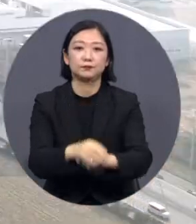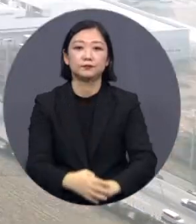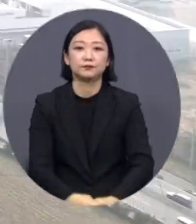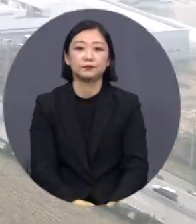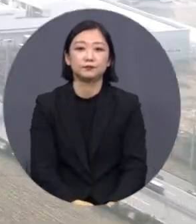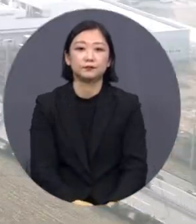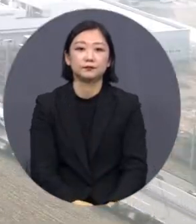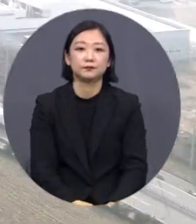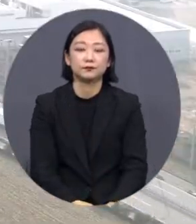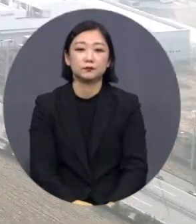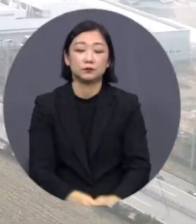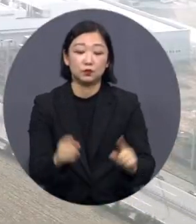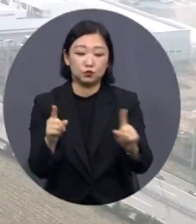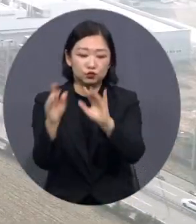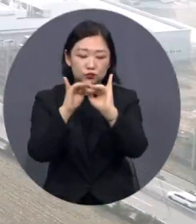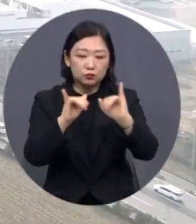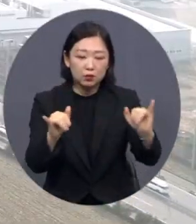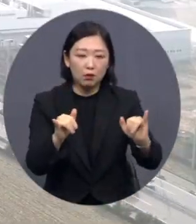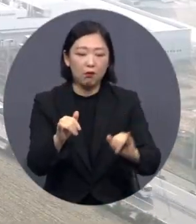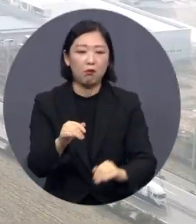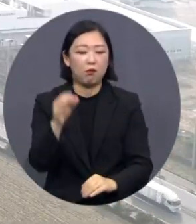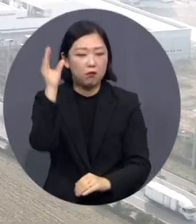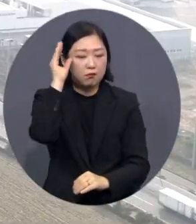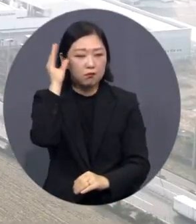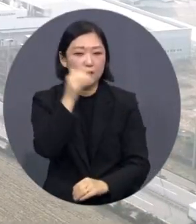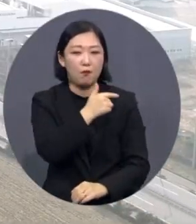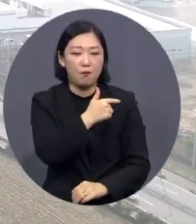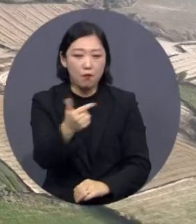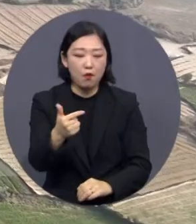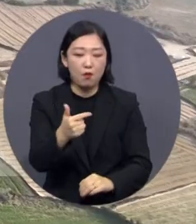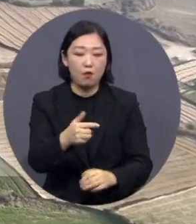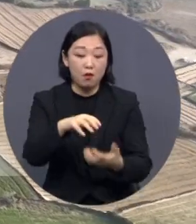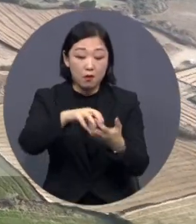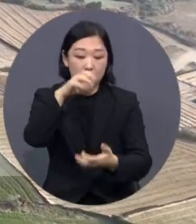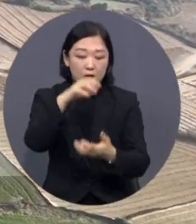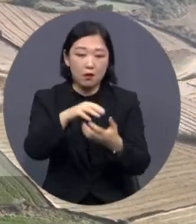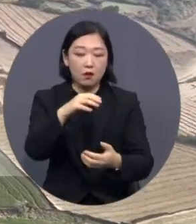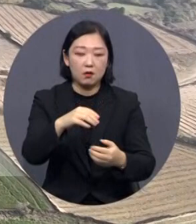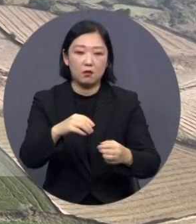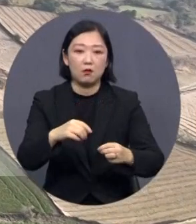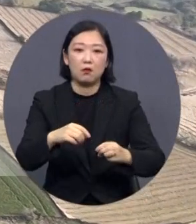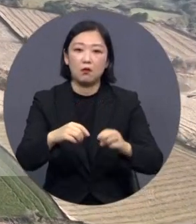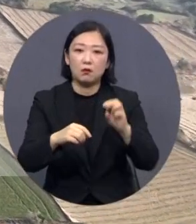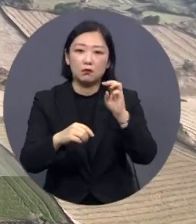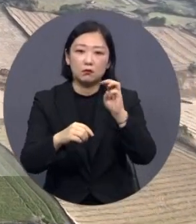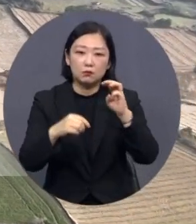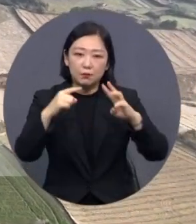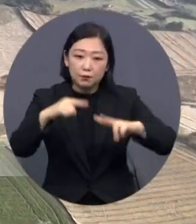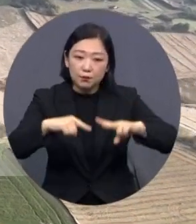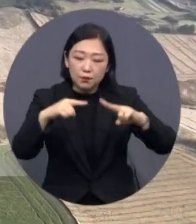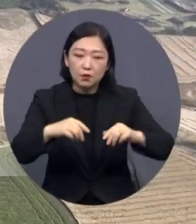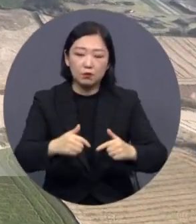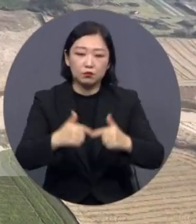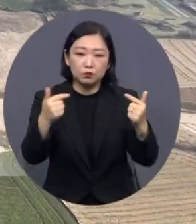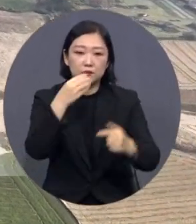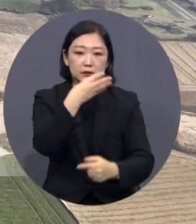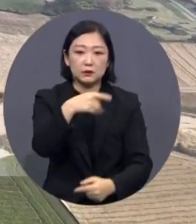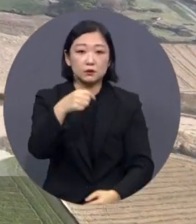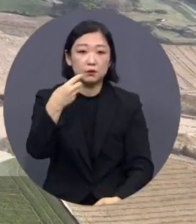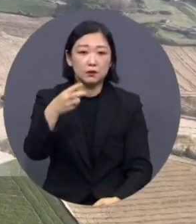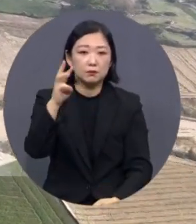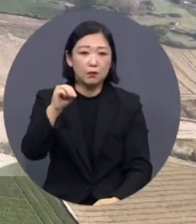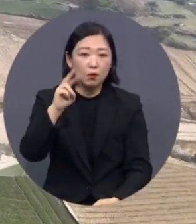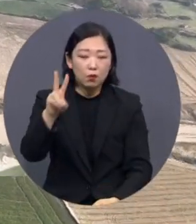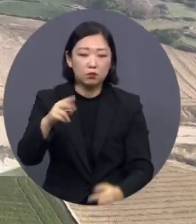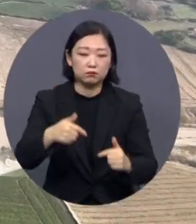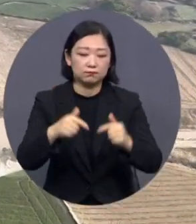있습니다 주민들의 반응이 좋아 풍력 발전 용량을 지금보다 갑절 많은 4.2mw 교체할